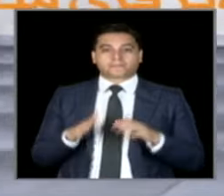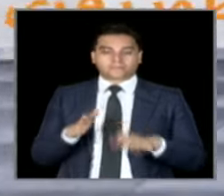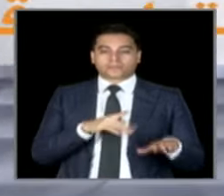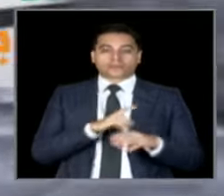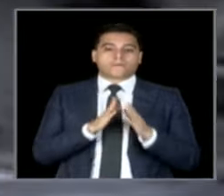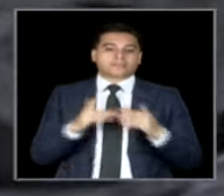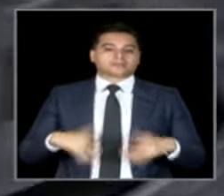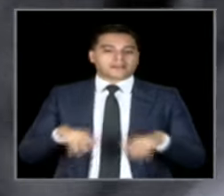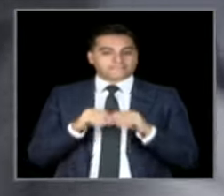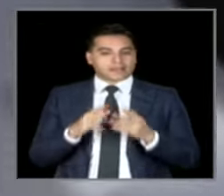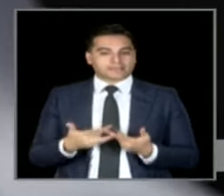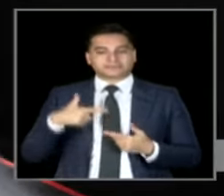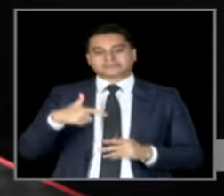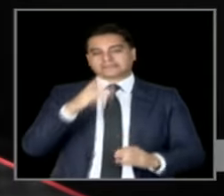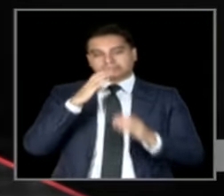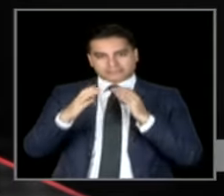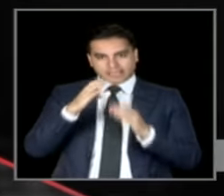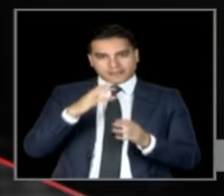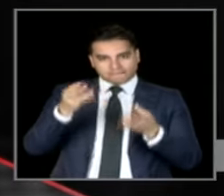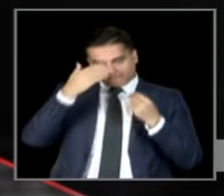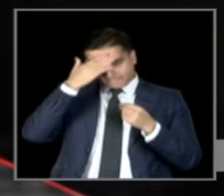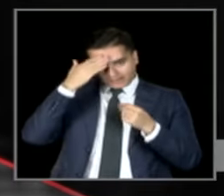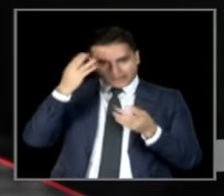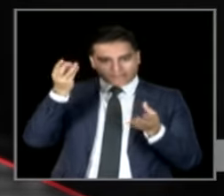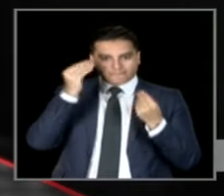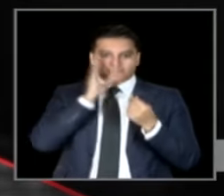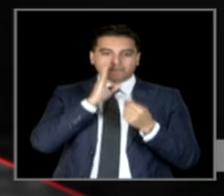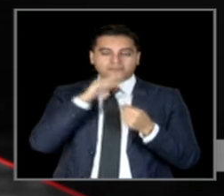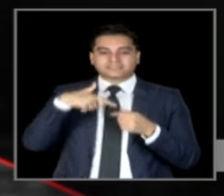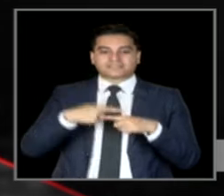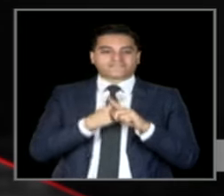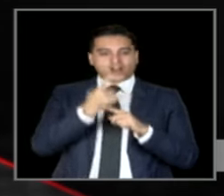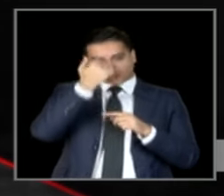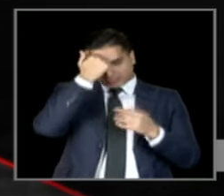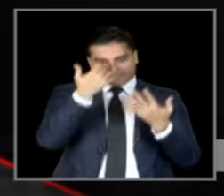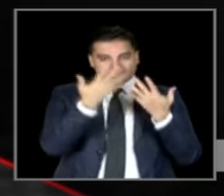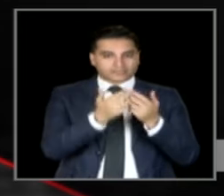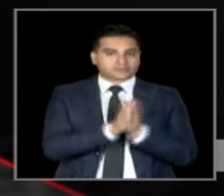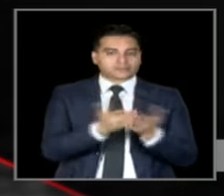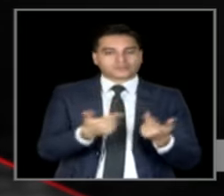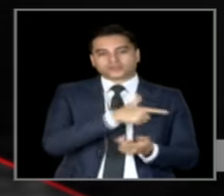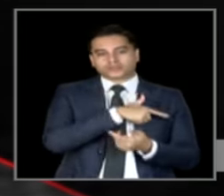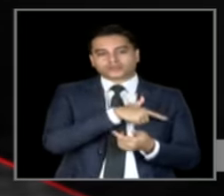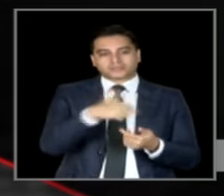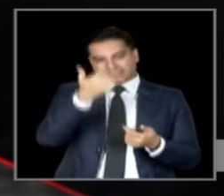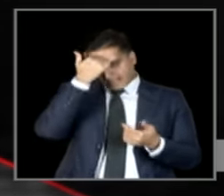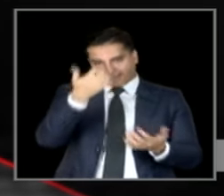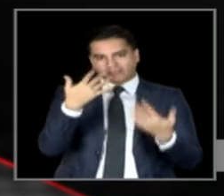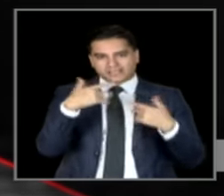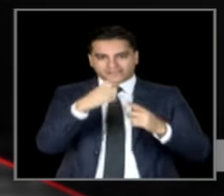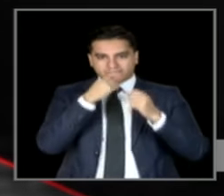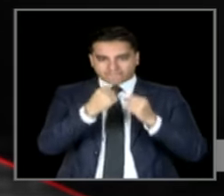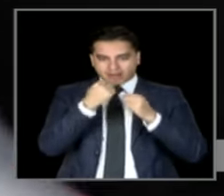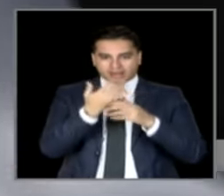يبقى طلاب مصر جمعوا 60 نقطة في فقرة العلم، وكل نقطة ب10,000 جنيه بما يساوي